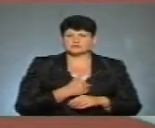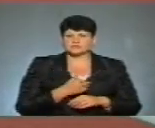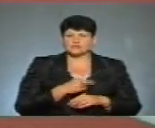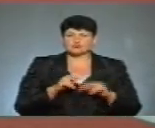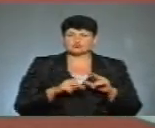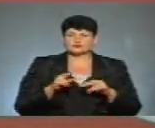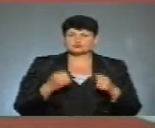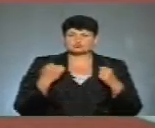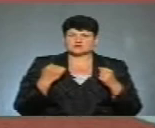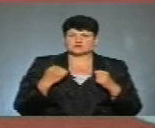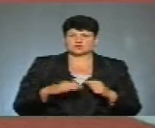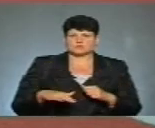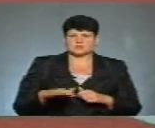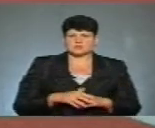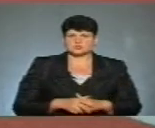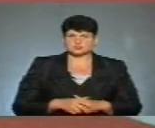будівництво спортивного майданчика.